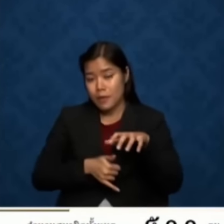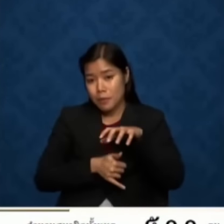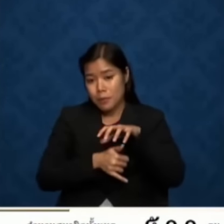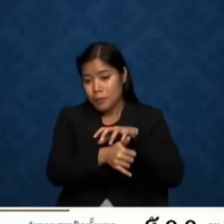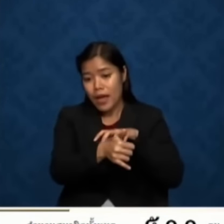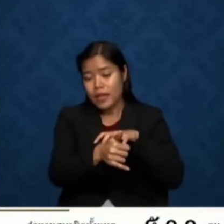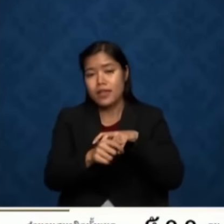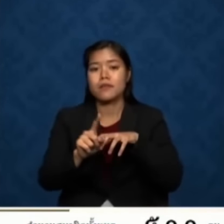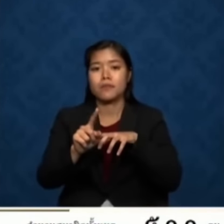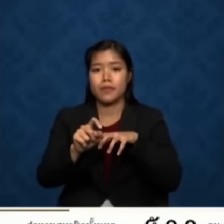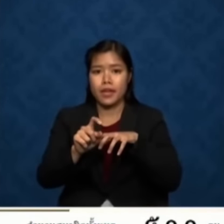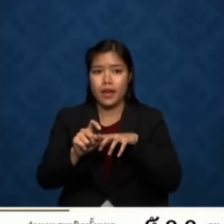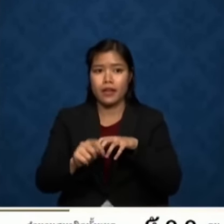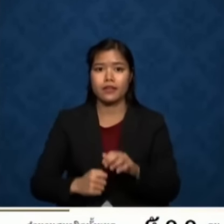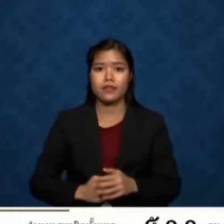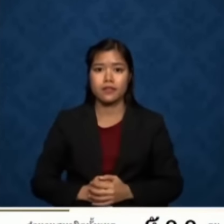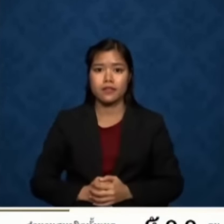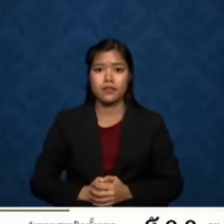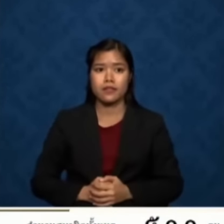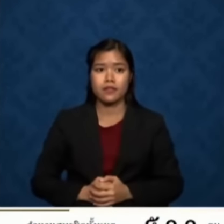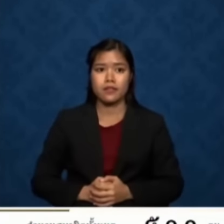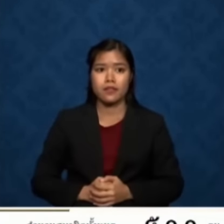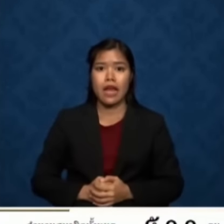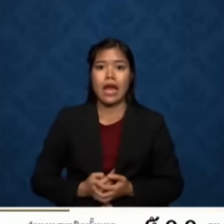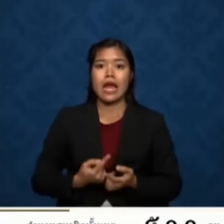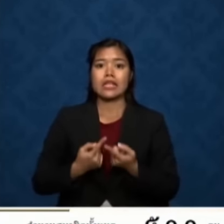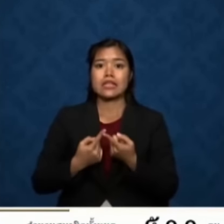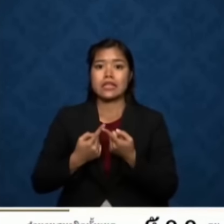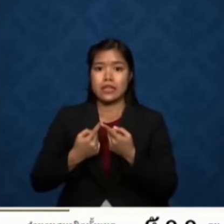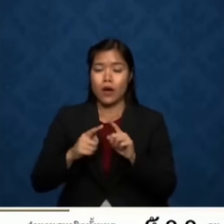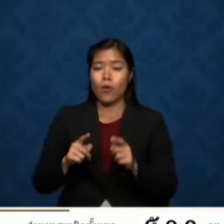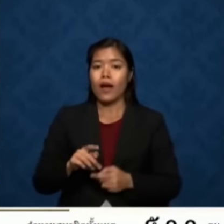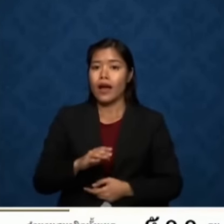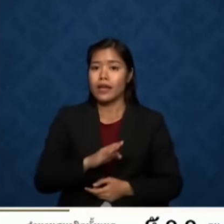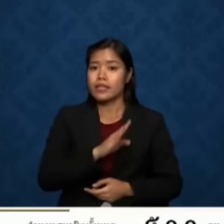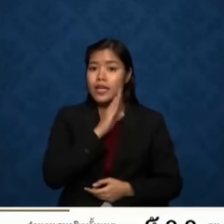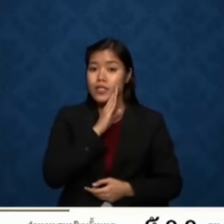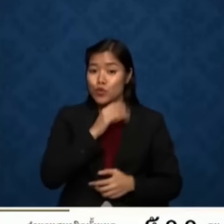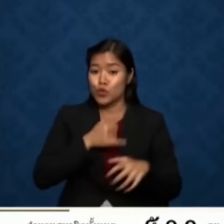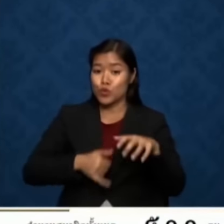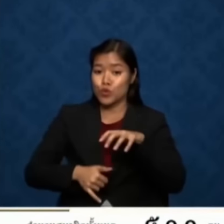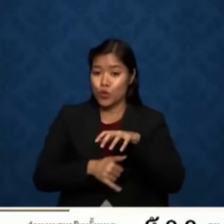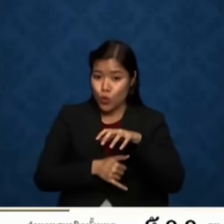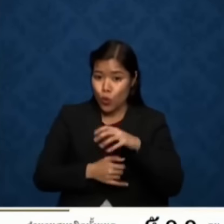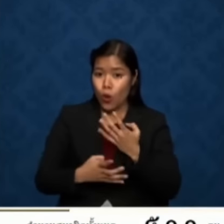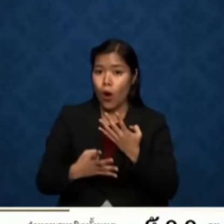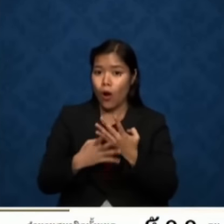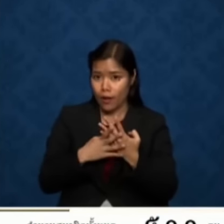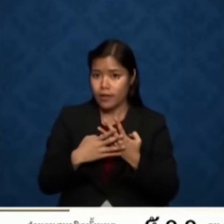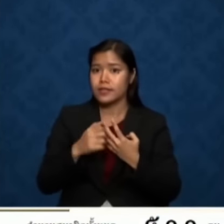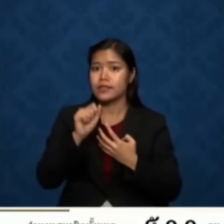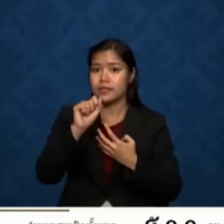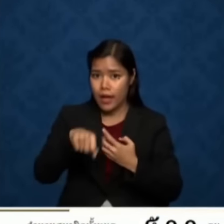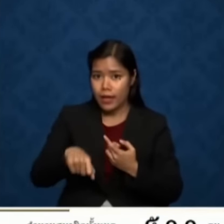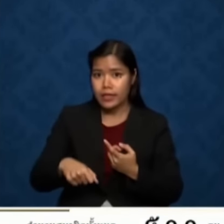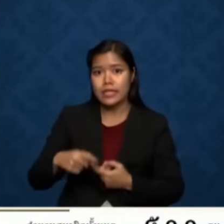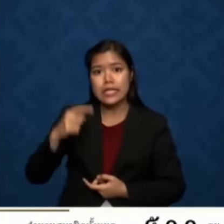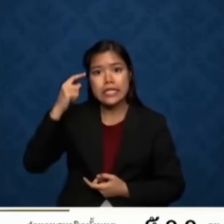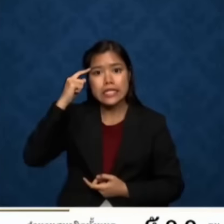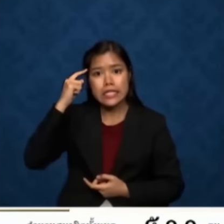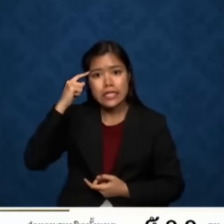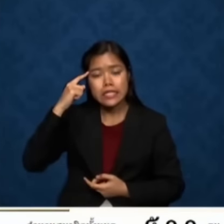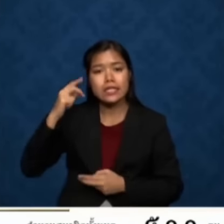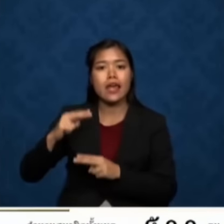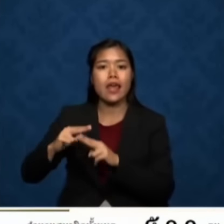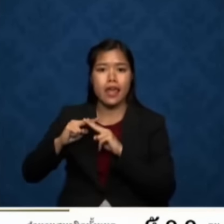แต่ผมคิดว่าคนทุกคนมีเสรีภาพทางอุดมการเราไม่สามารถกักขังเขาได้อันนี้ผมเ